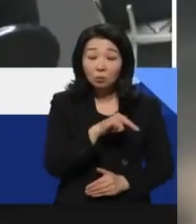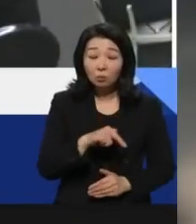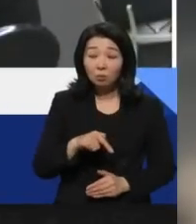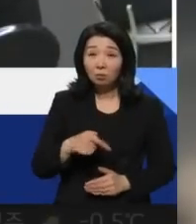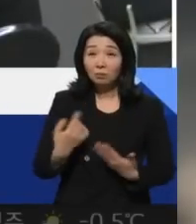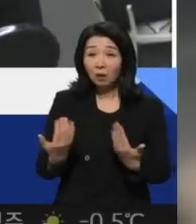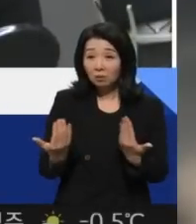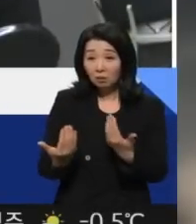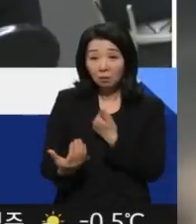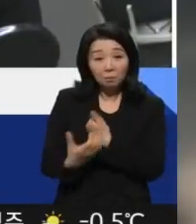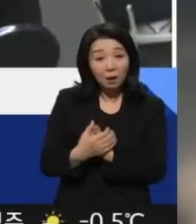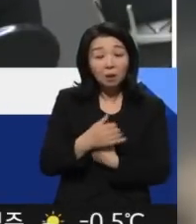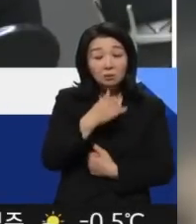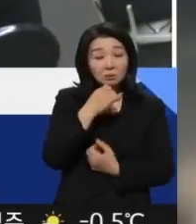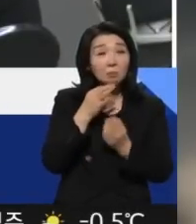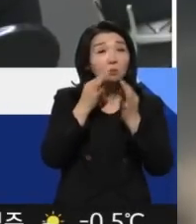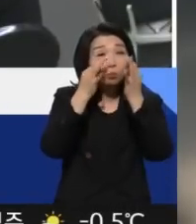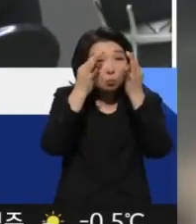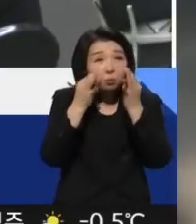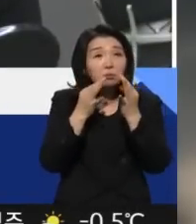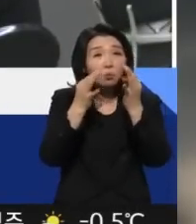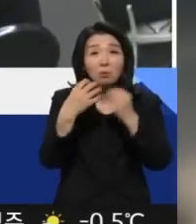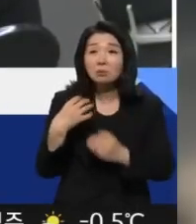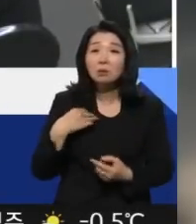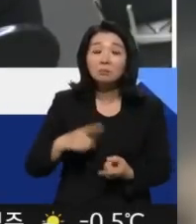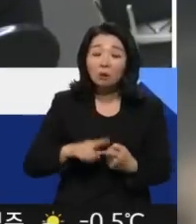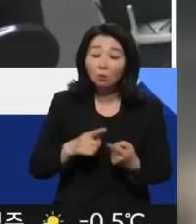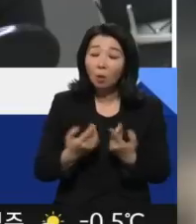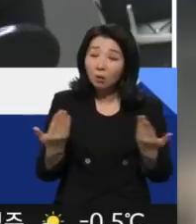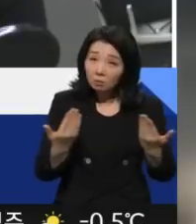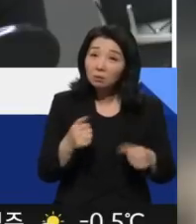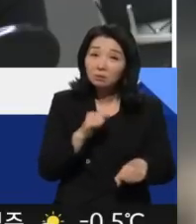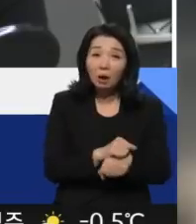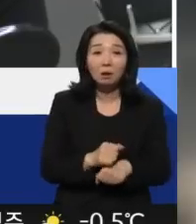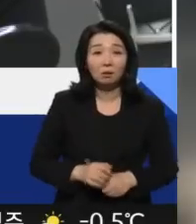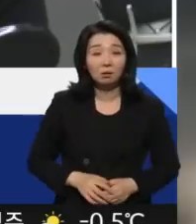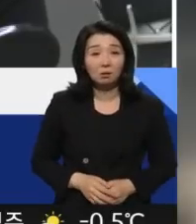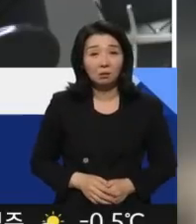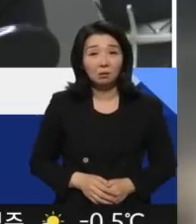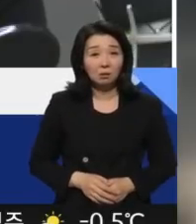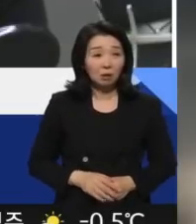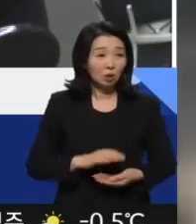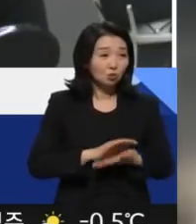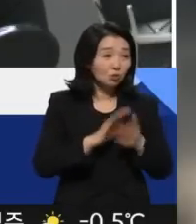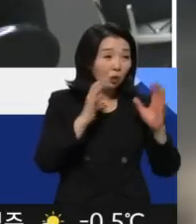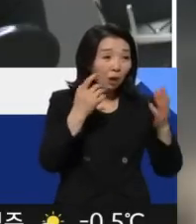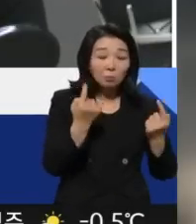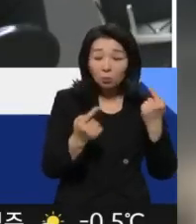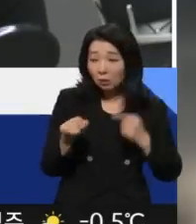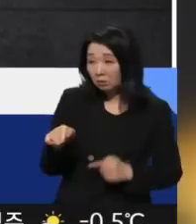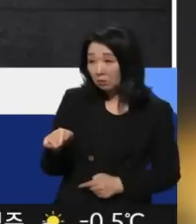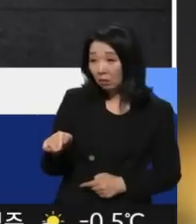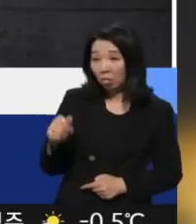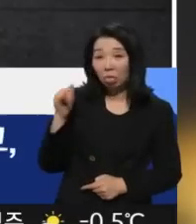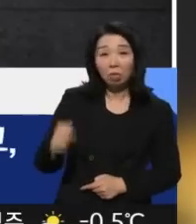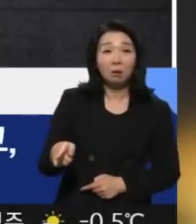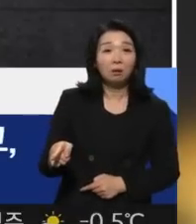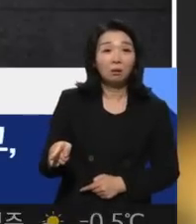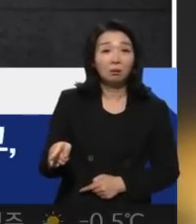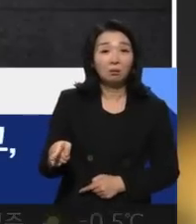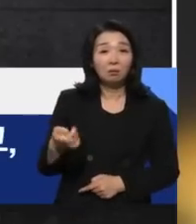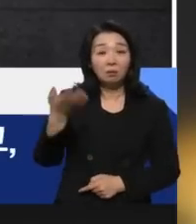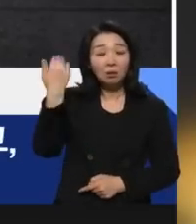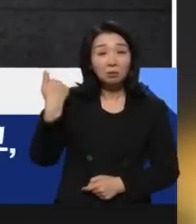정해지면 정말 최선을 다해서 책임감 있게 하거든요. 그런데 그 아이들보다 못한 거 아닌가요, 지금? 예전으로